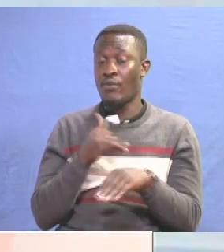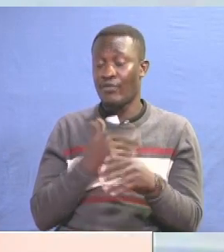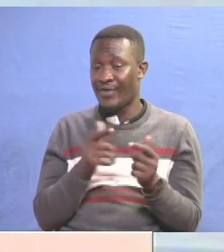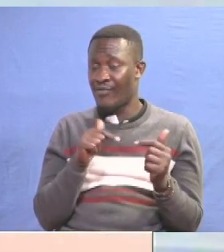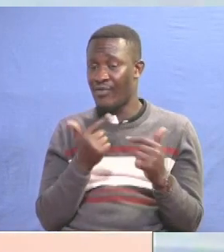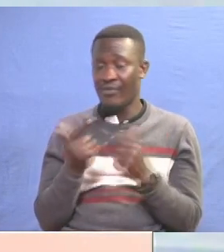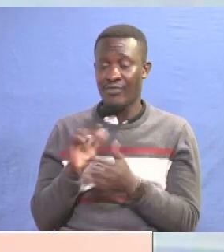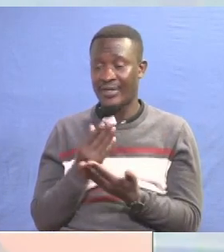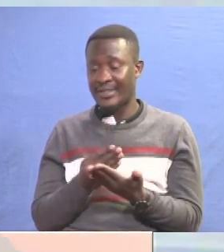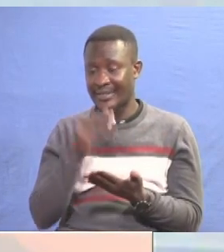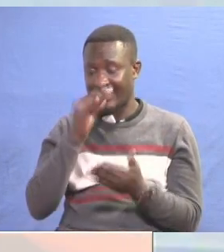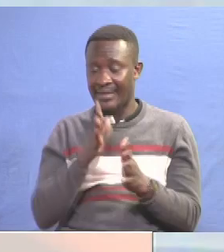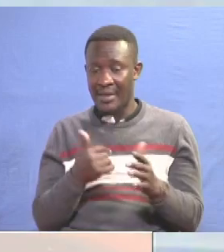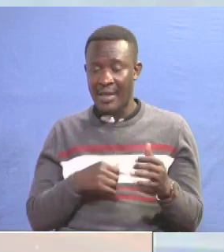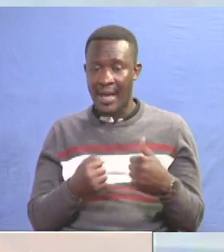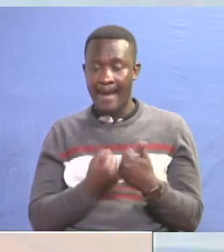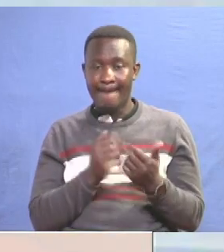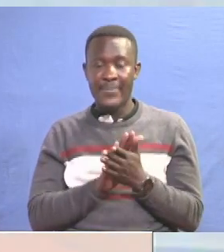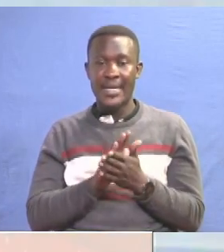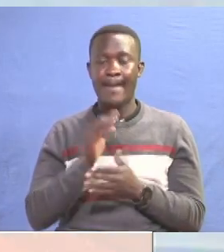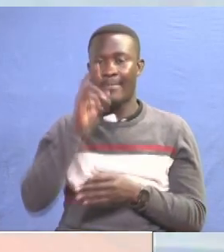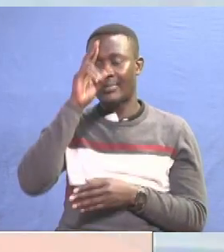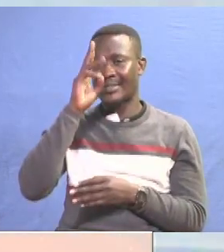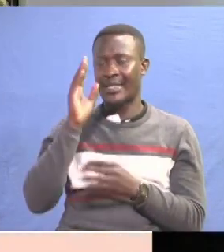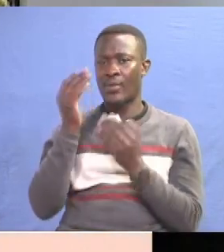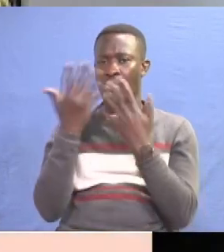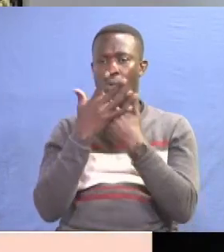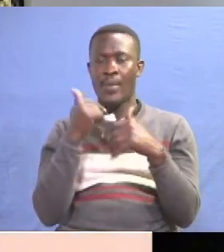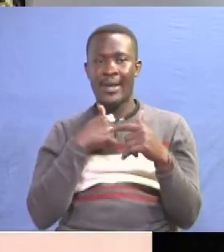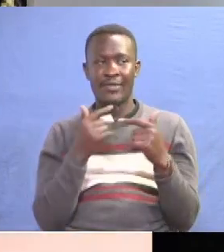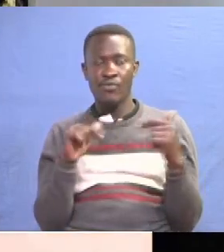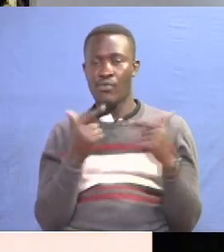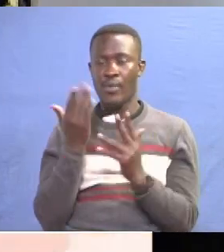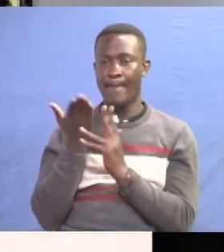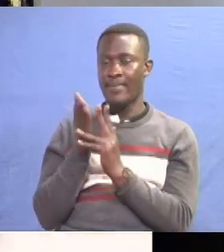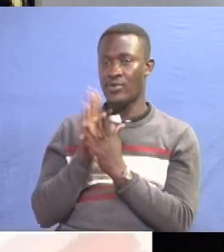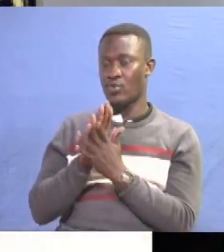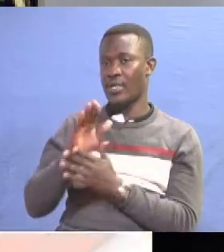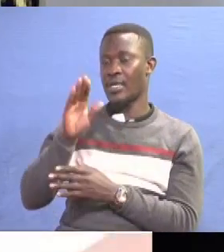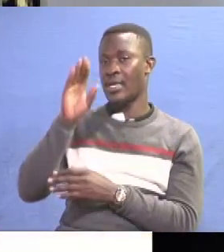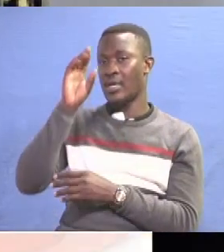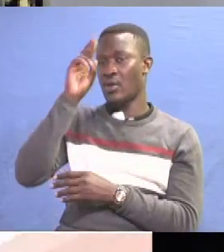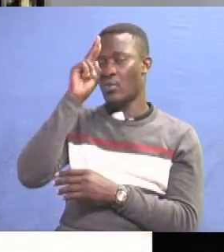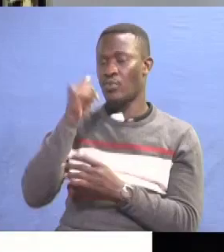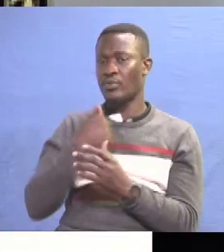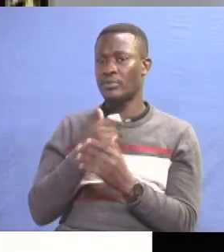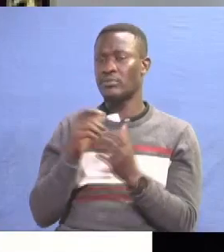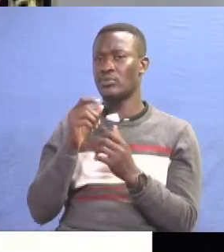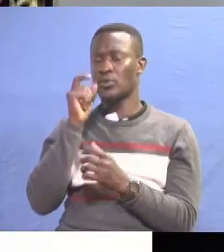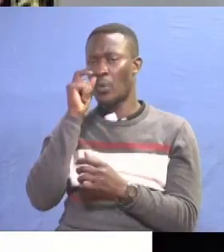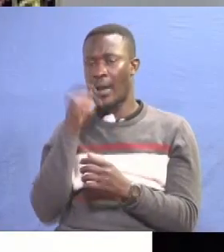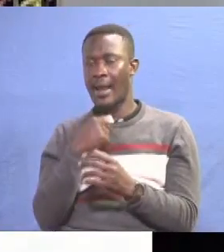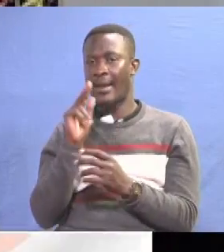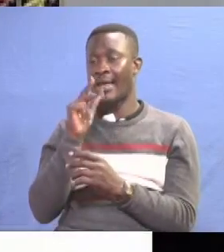ya wanafunzi iliyotokea Jumapili usiku baada ya mgogoro kati ya wanafunzi wa Sudan na Kenya kuhusu mchezo wa